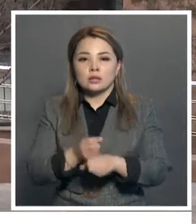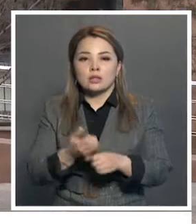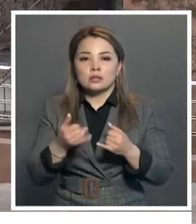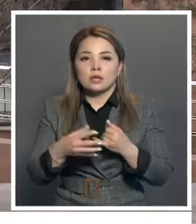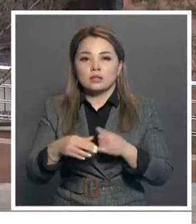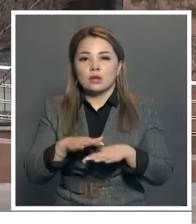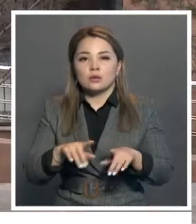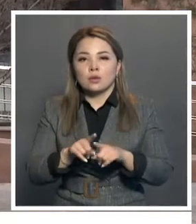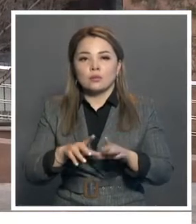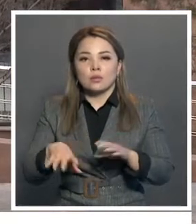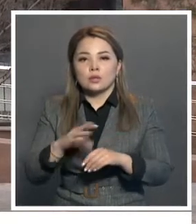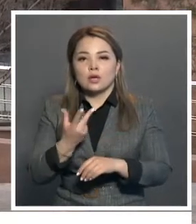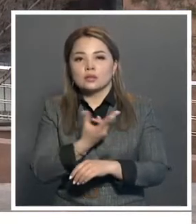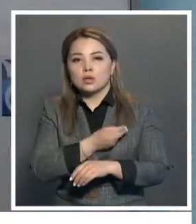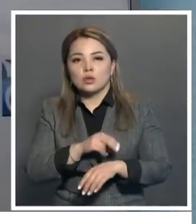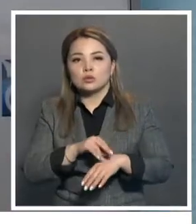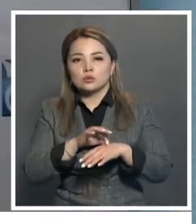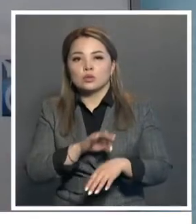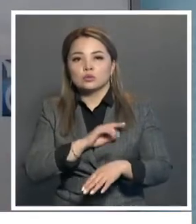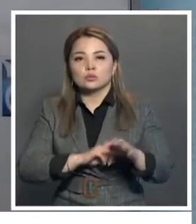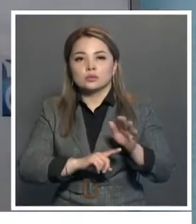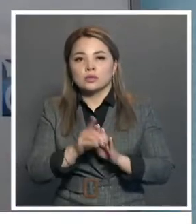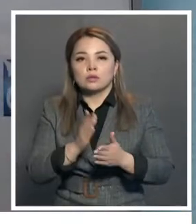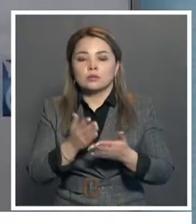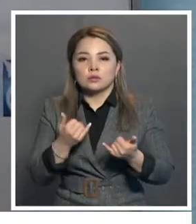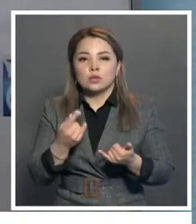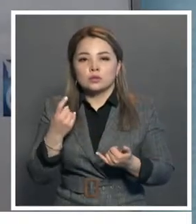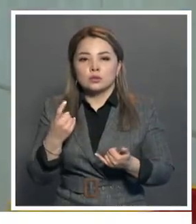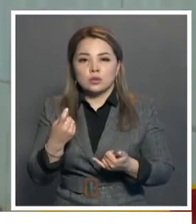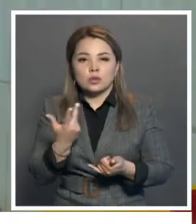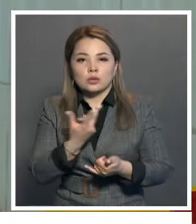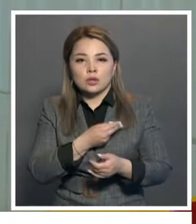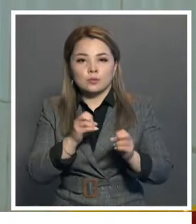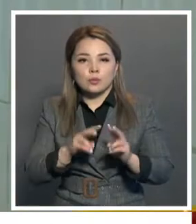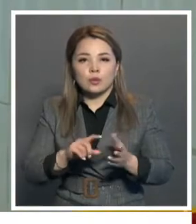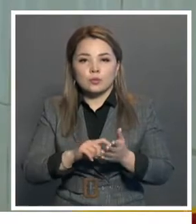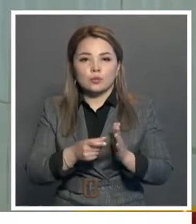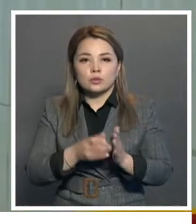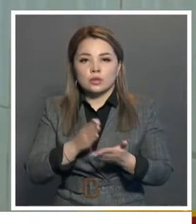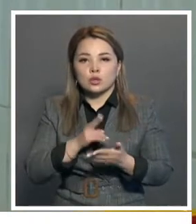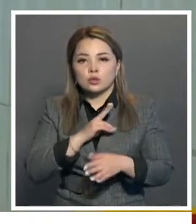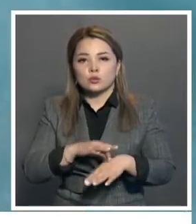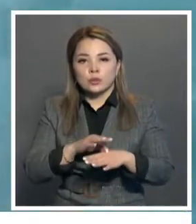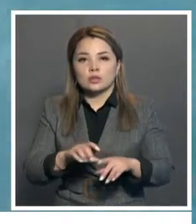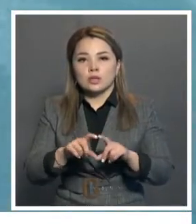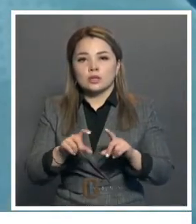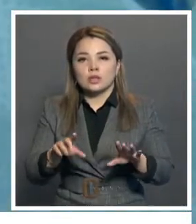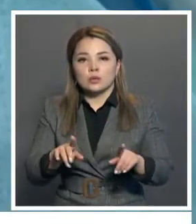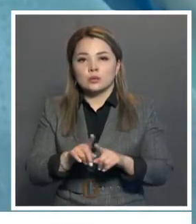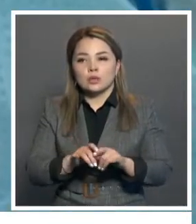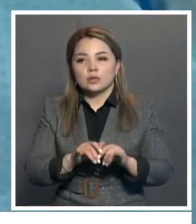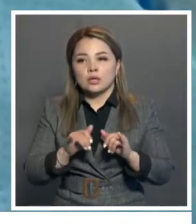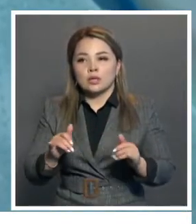шаһарда халықты жаппай вакциналау жұмыстары ширап келеді. Қалада 100 егу пункті жұмыс істейді. Сонымен қатар жылжымалы кешендер